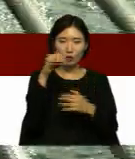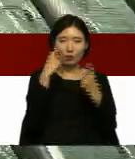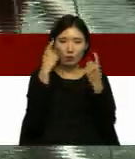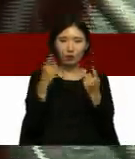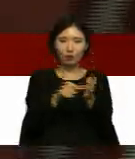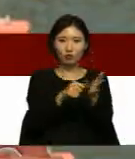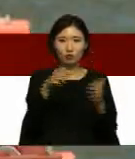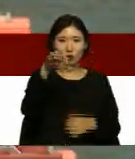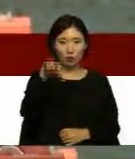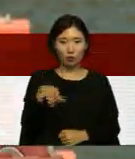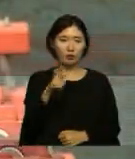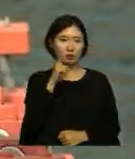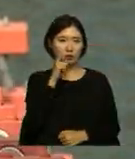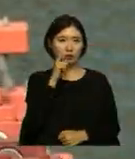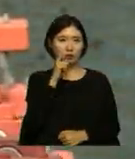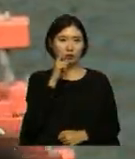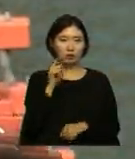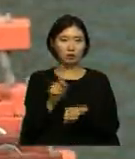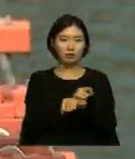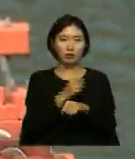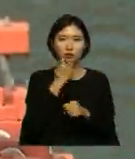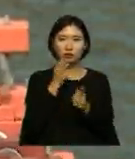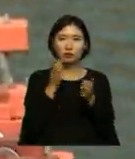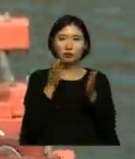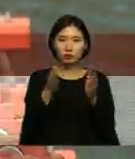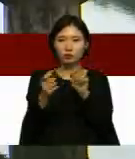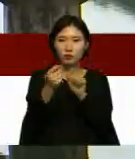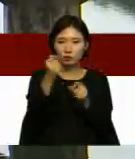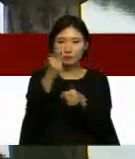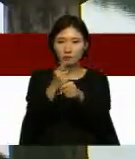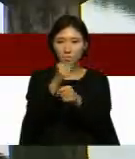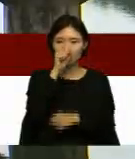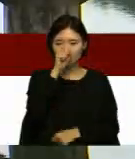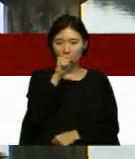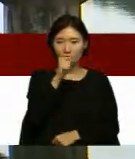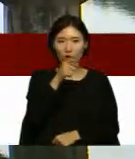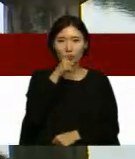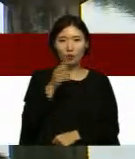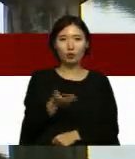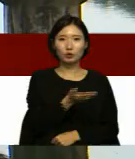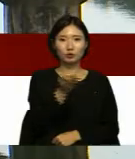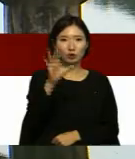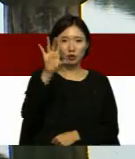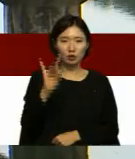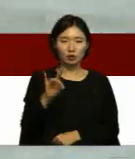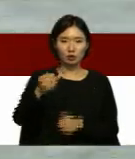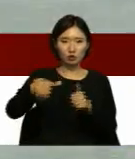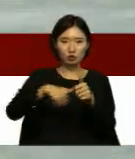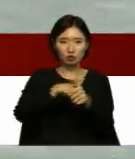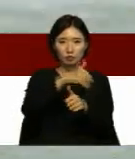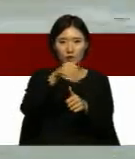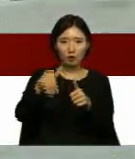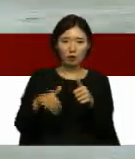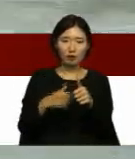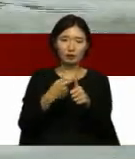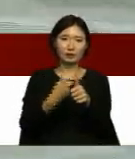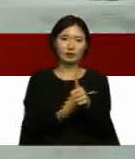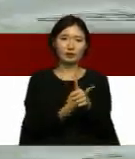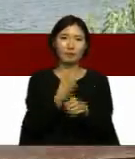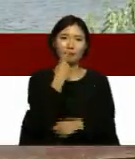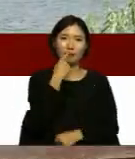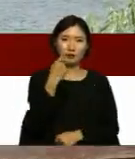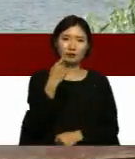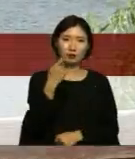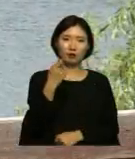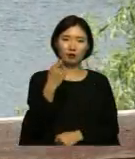인기를 얻고 있습니다. 특히 수도권에 있어 접근성이 좋고 호수와 어우러진 주변 경관이 수려해 나들이 객의